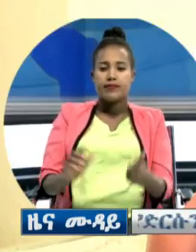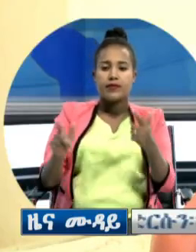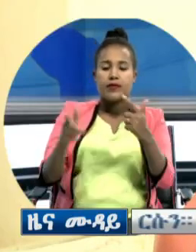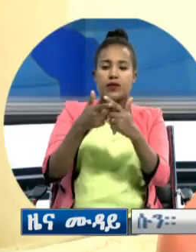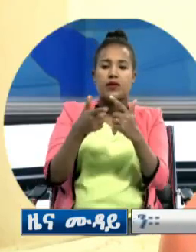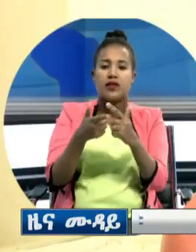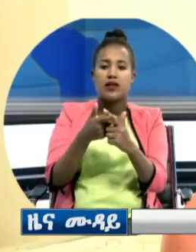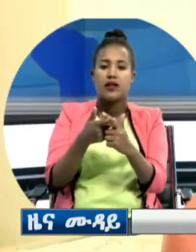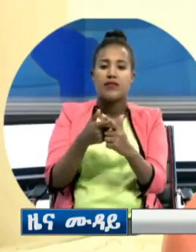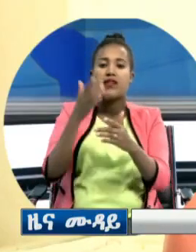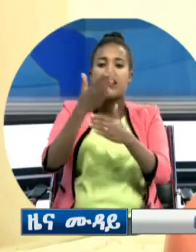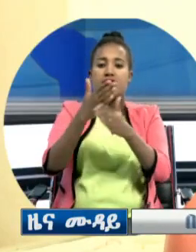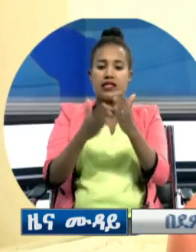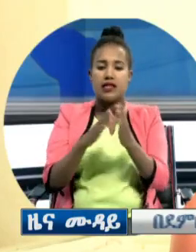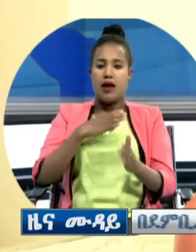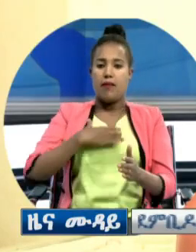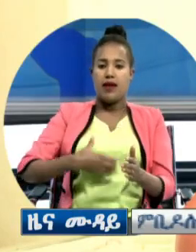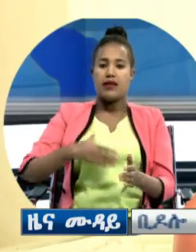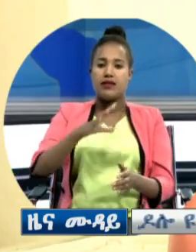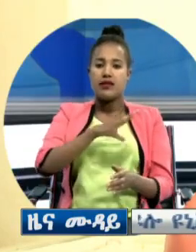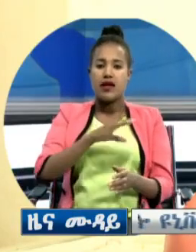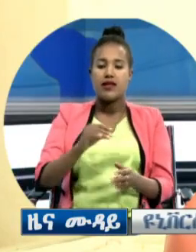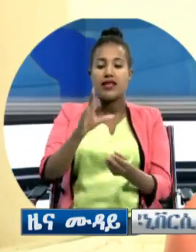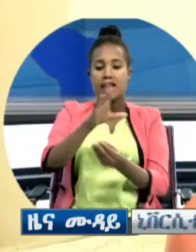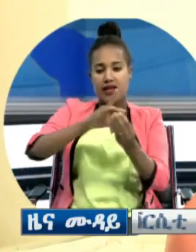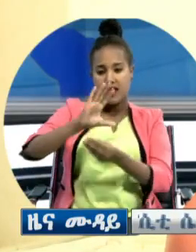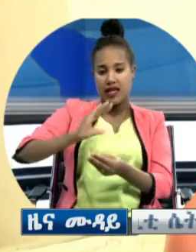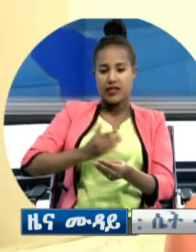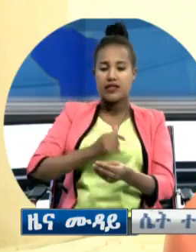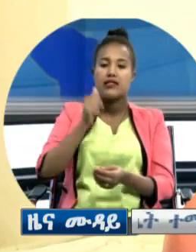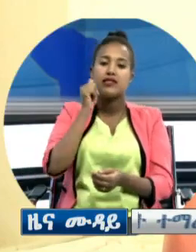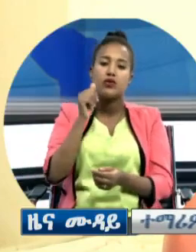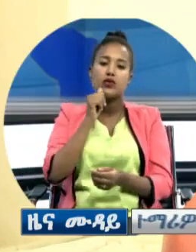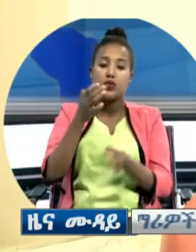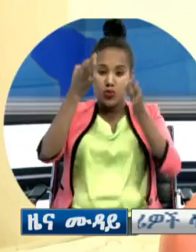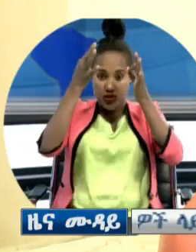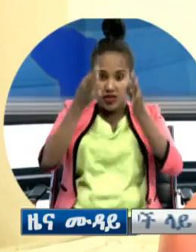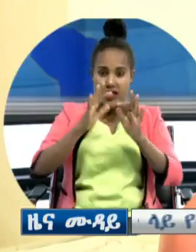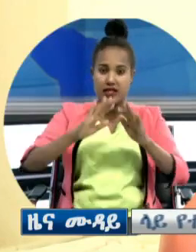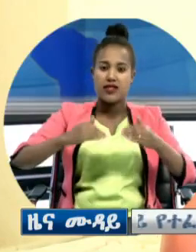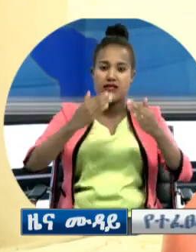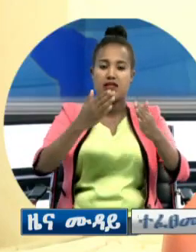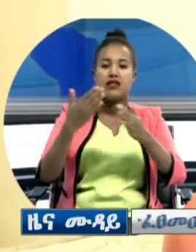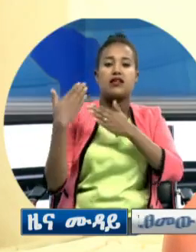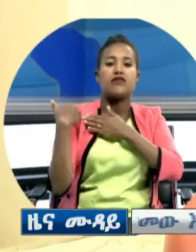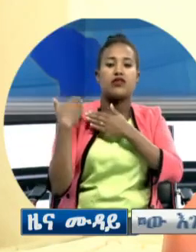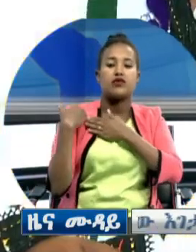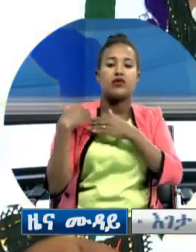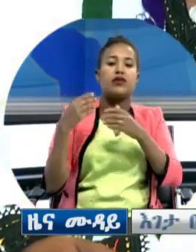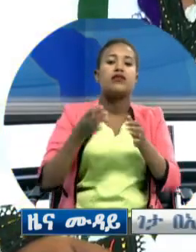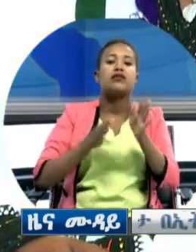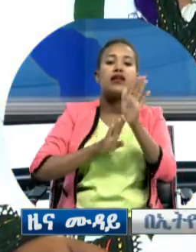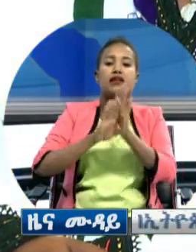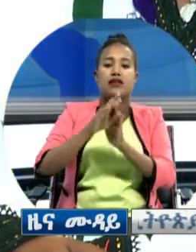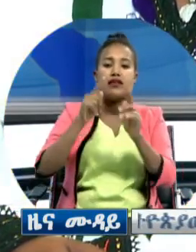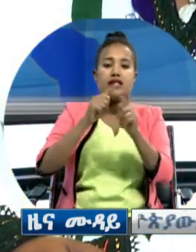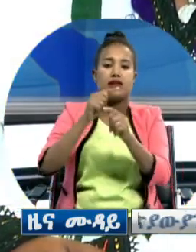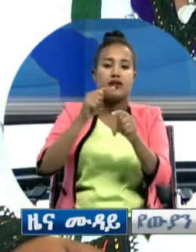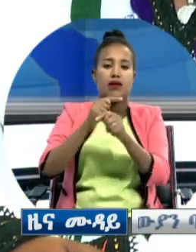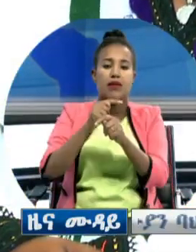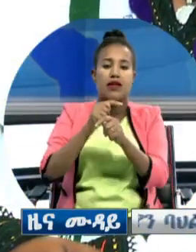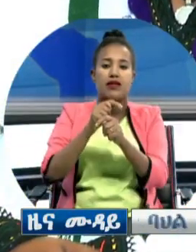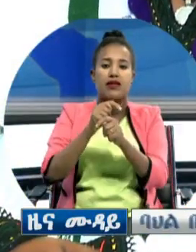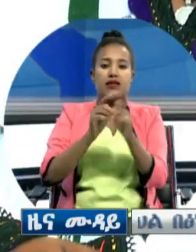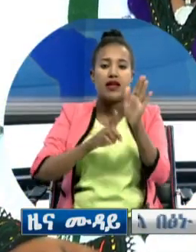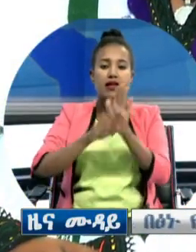ሁለተኛ፣ የአደረጃጀት አባላትና የክልላችን ሴቶች የውሳኔ ሰጭነት ሚናቸው እንዲያድግ የተጀመሩ ተግባራትን በላቀ